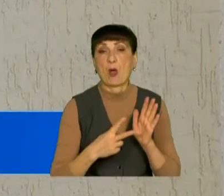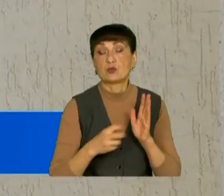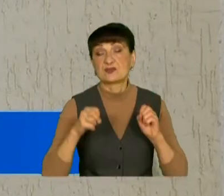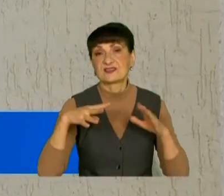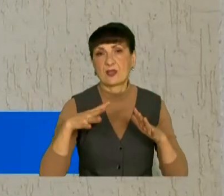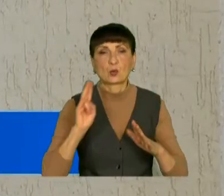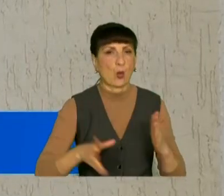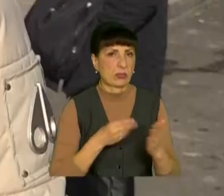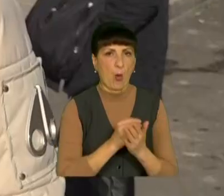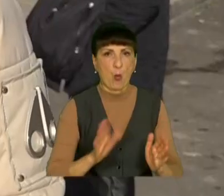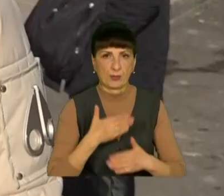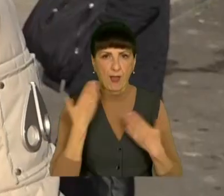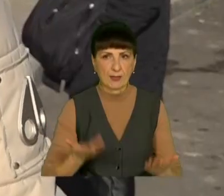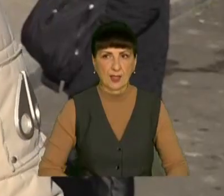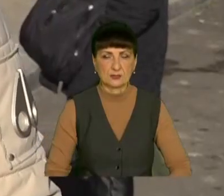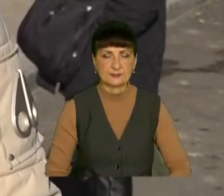за неуплату.